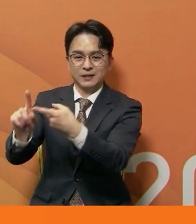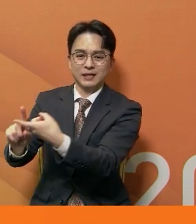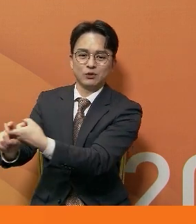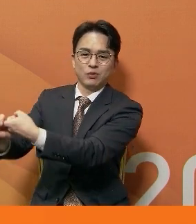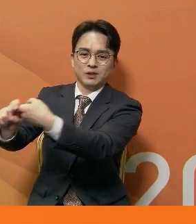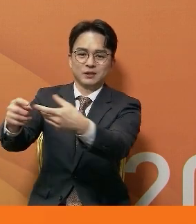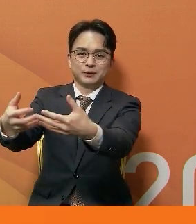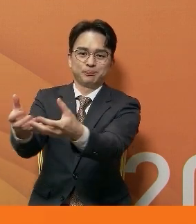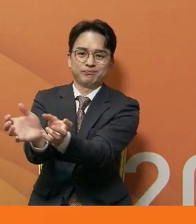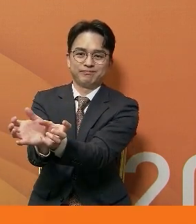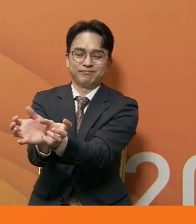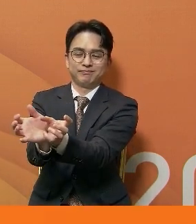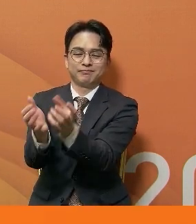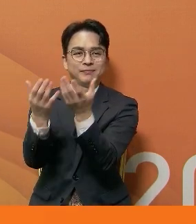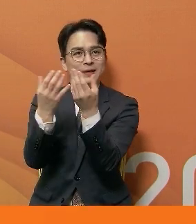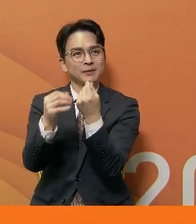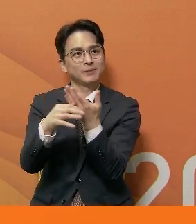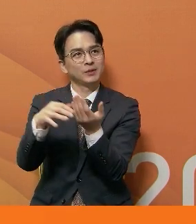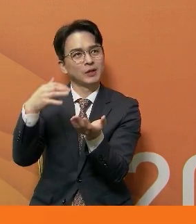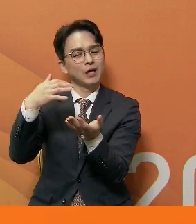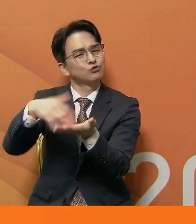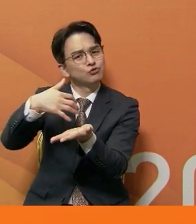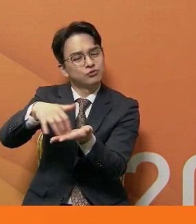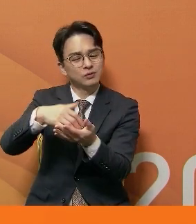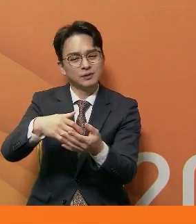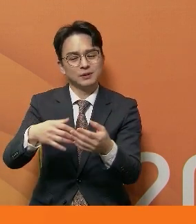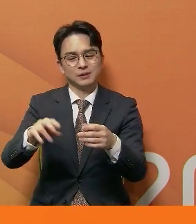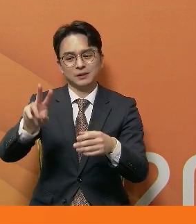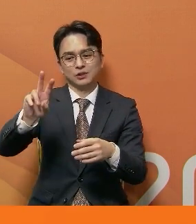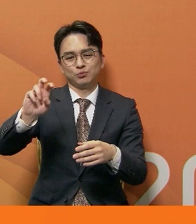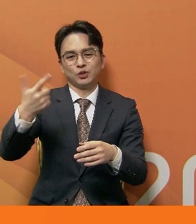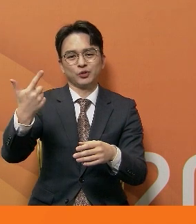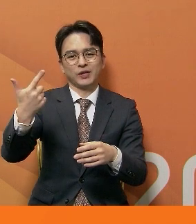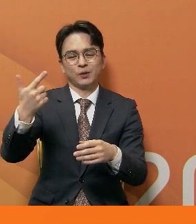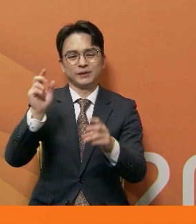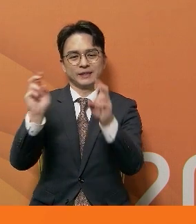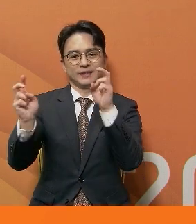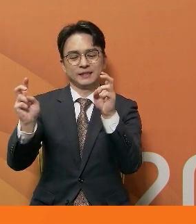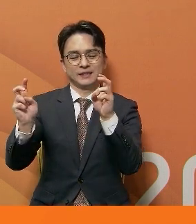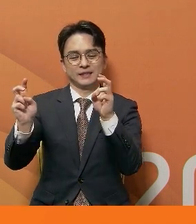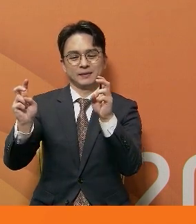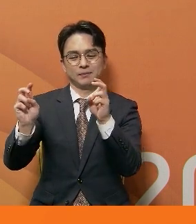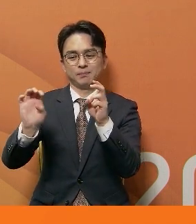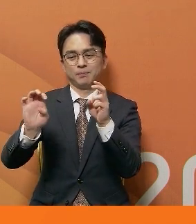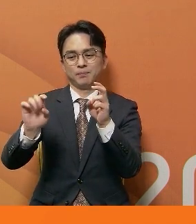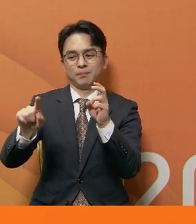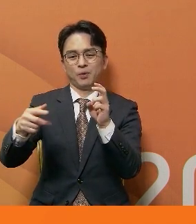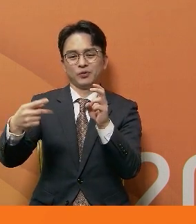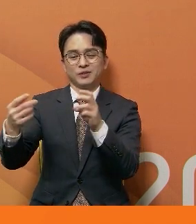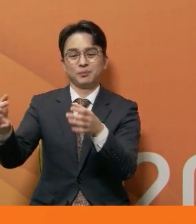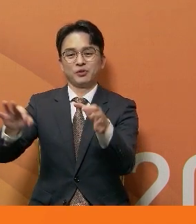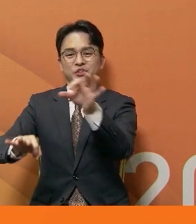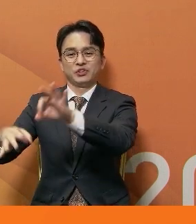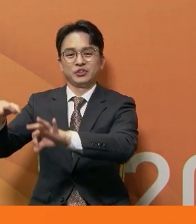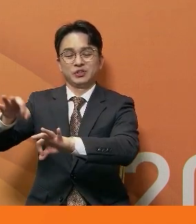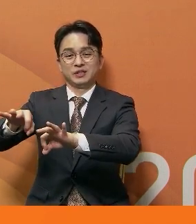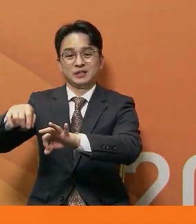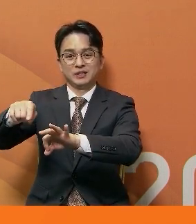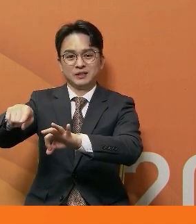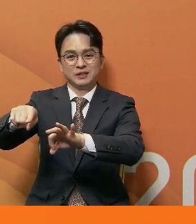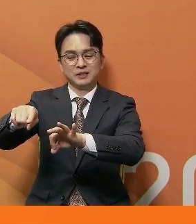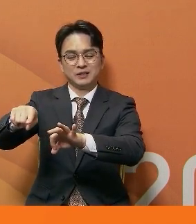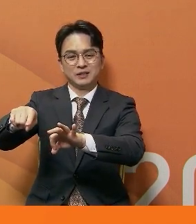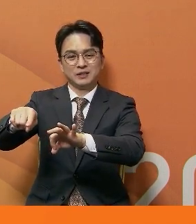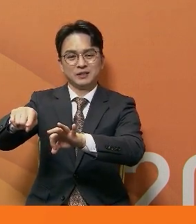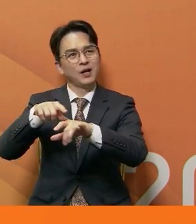그룹도 있는데요 한 26개 4 정도가 됩니다 문화산업을 투자하는 vc들이 한 30개